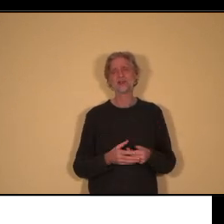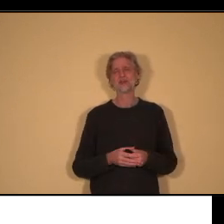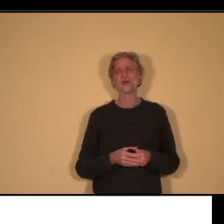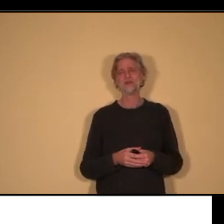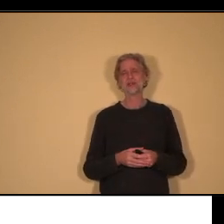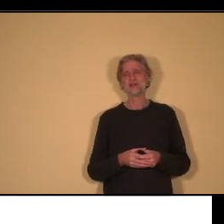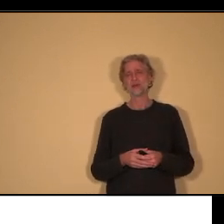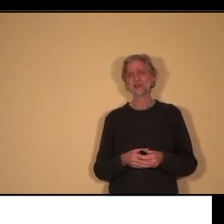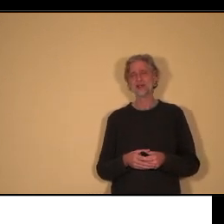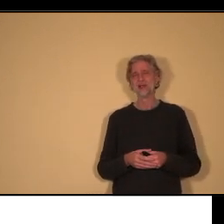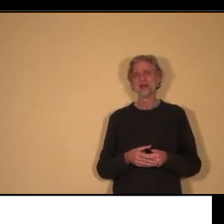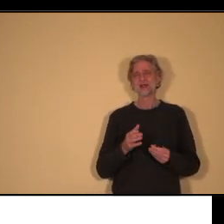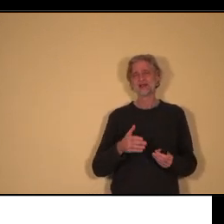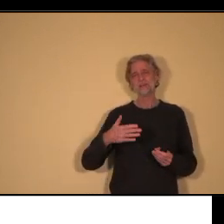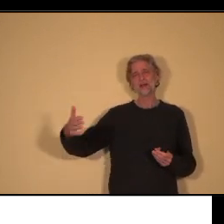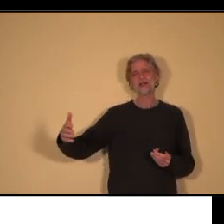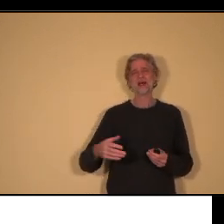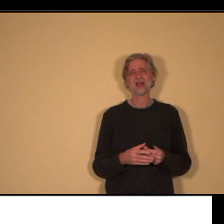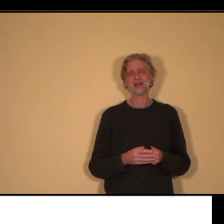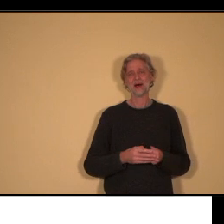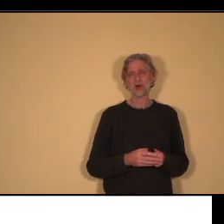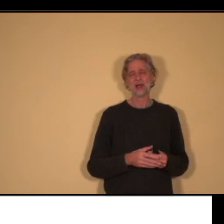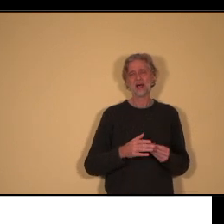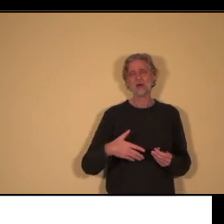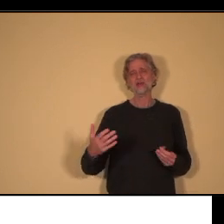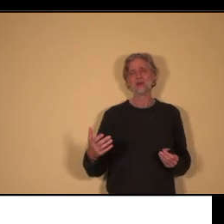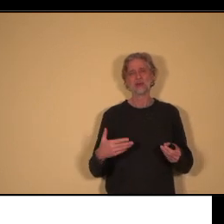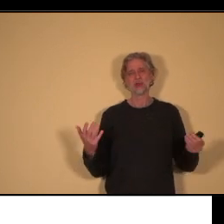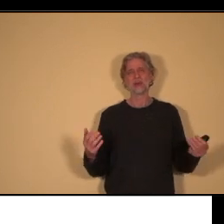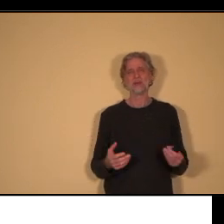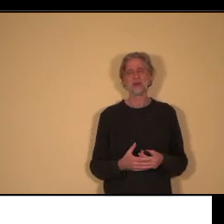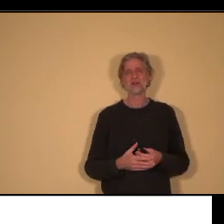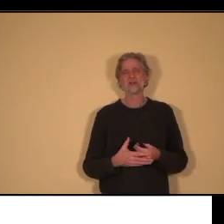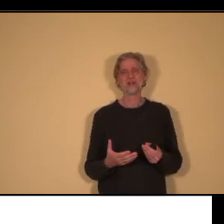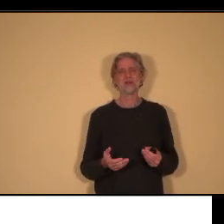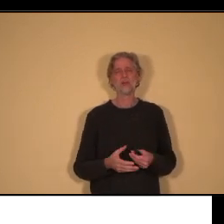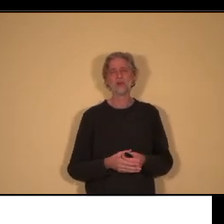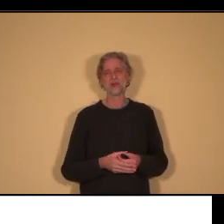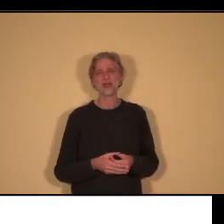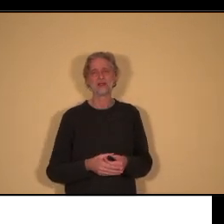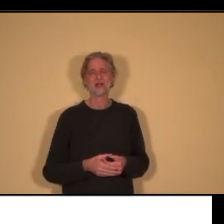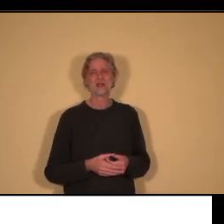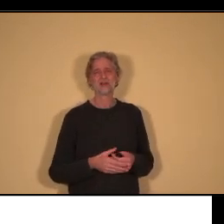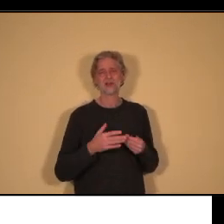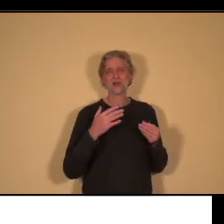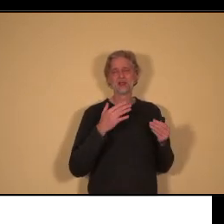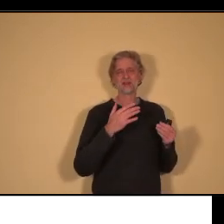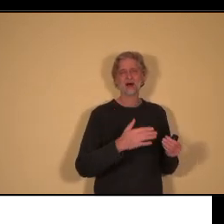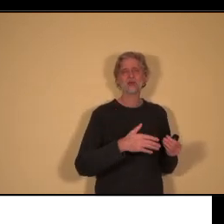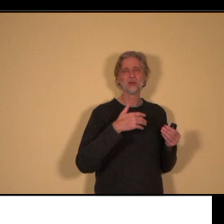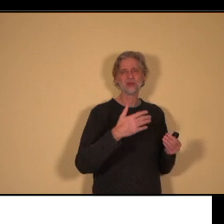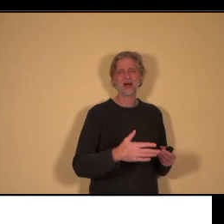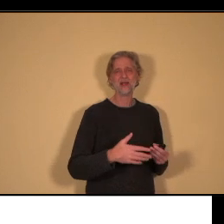also diese Theorie wird diskutiert, dass Kippelemente einander auch auslösen können. Man nennt das den Dominoeffekt. Dass also